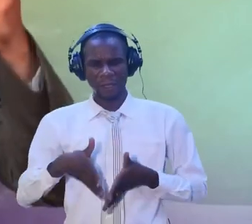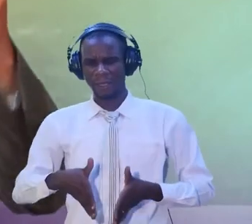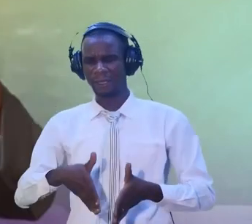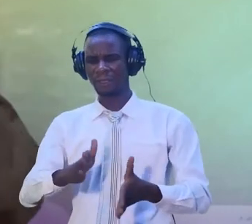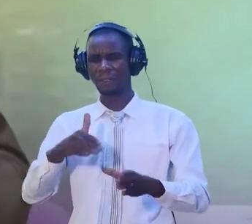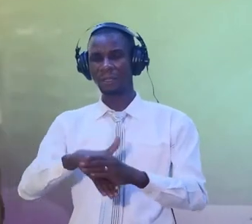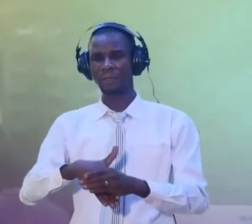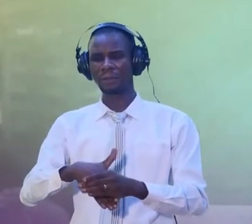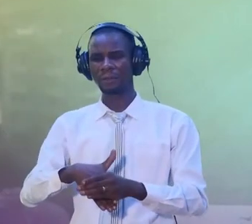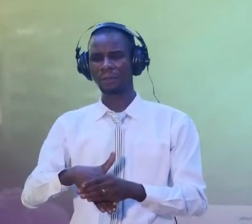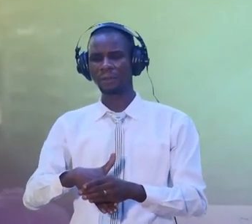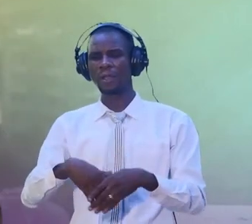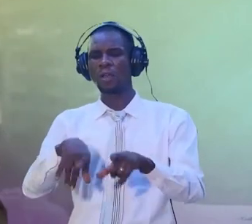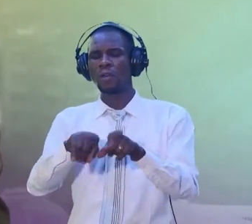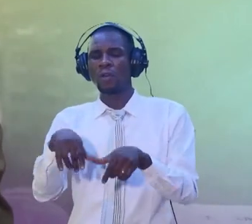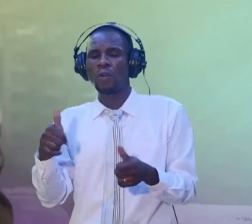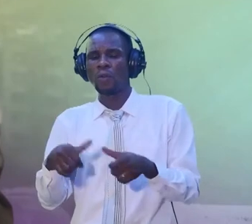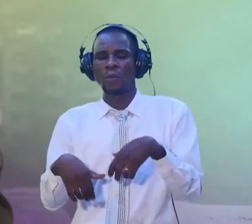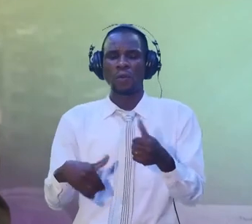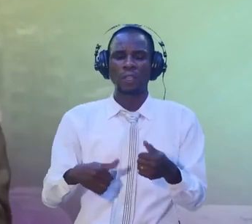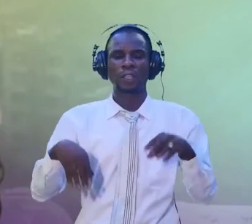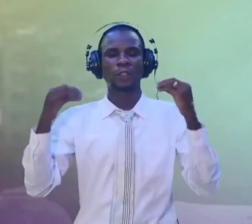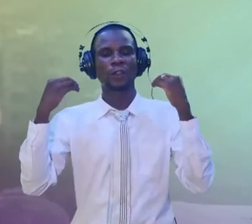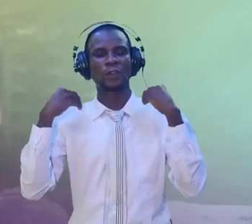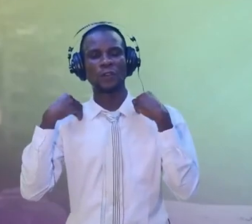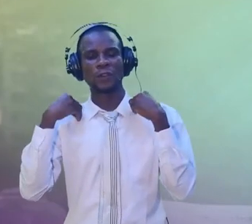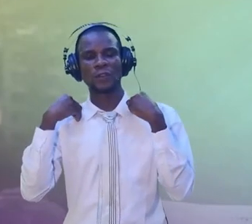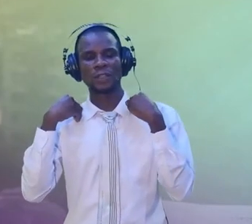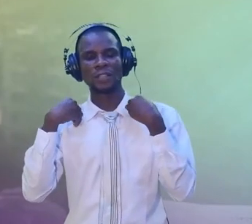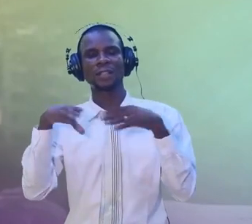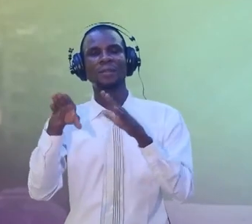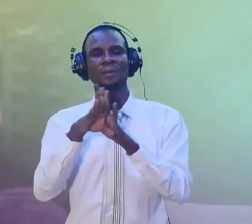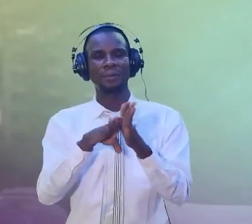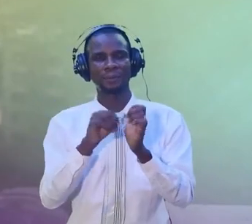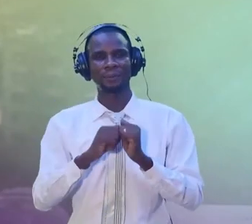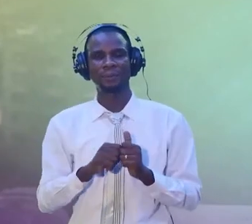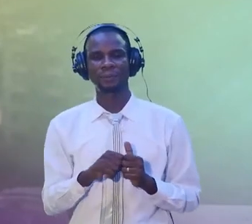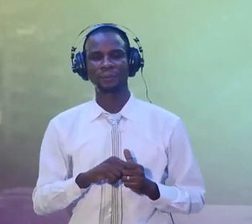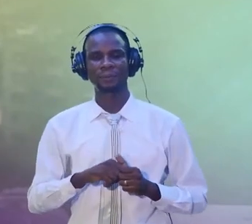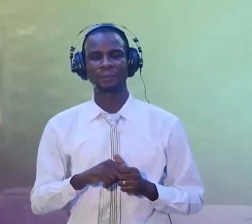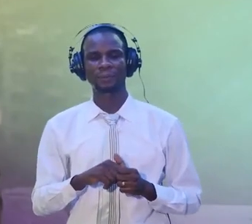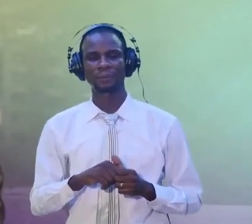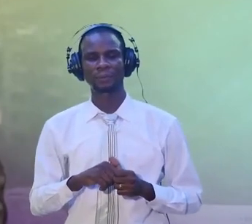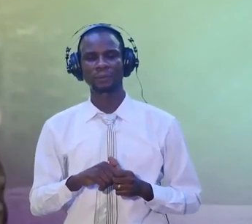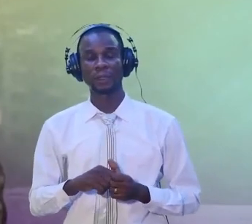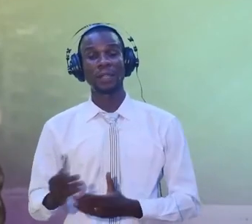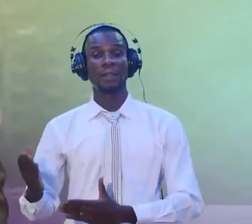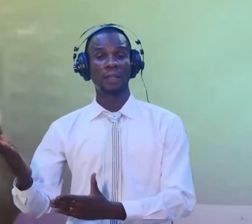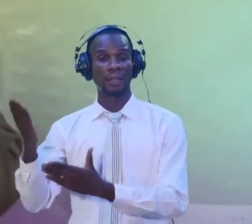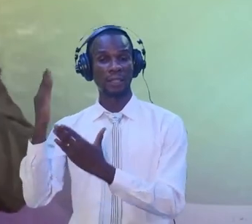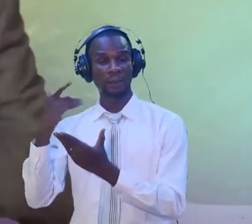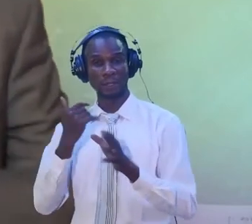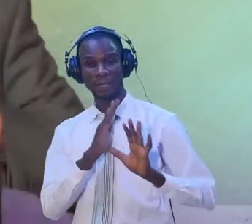watu kundi lolote ile la watu wanaofanya mambo ya giza uchawi uganga